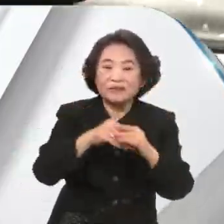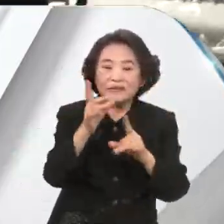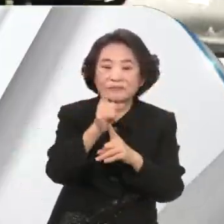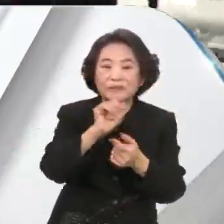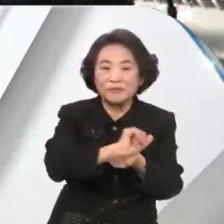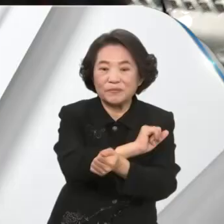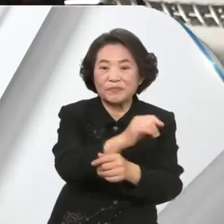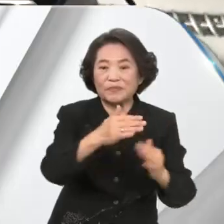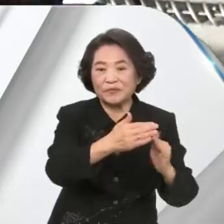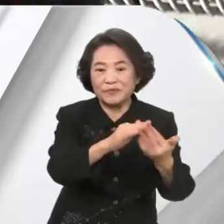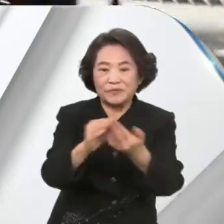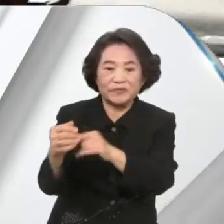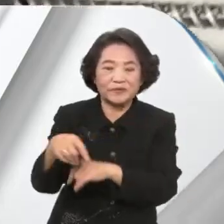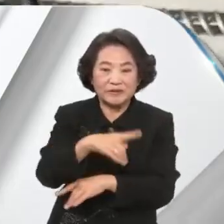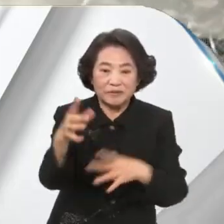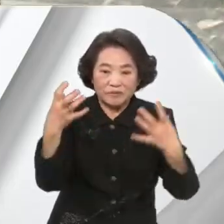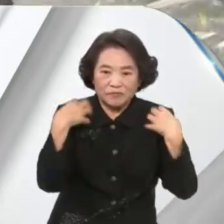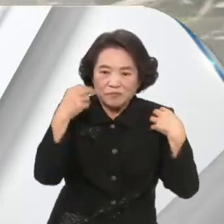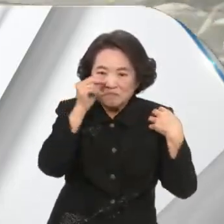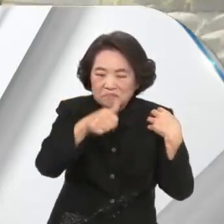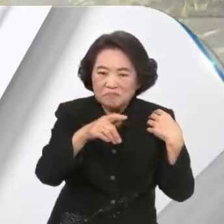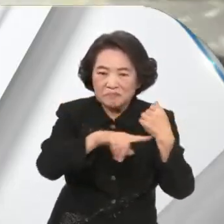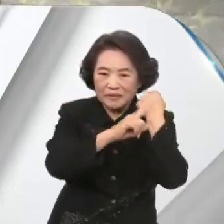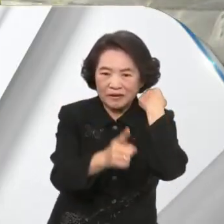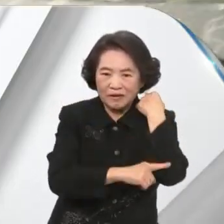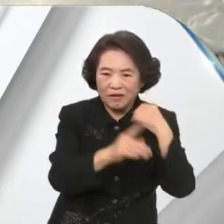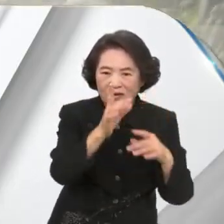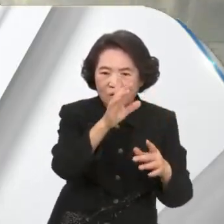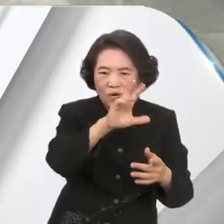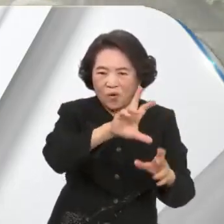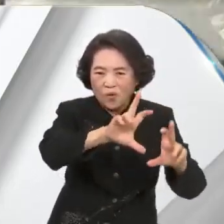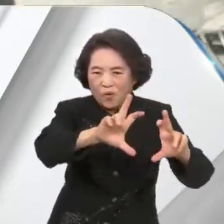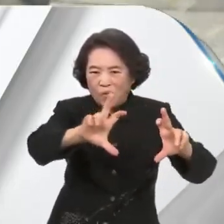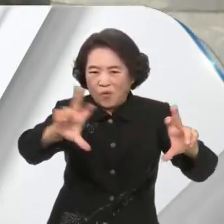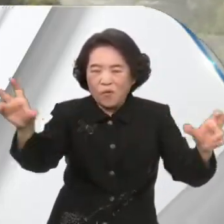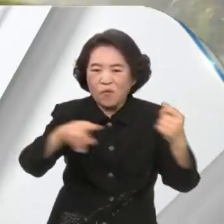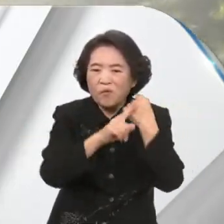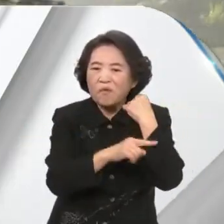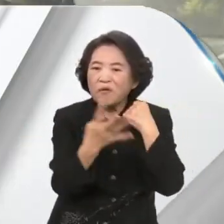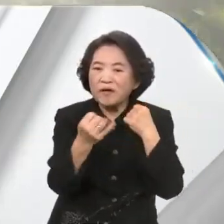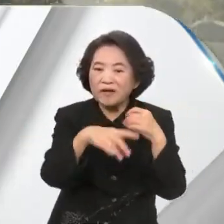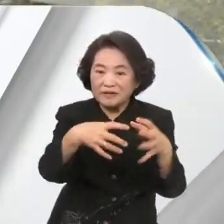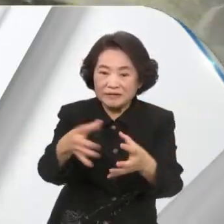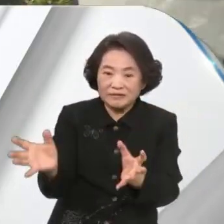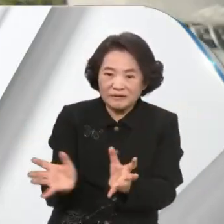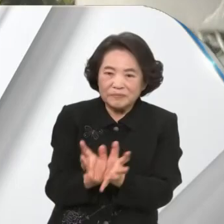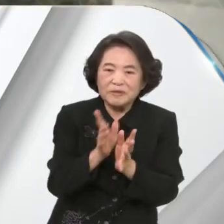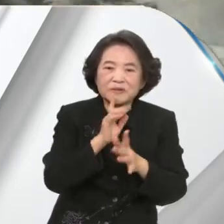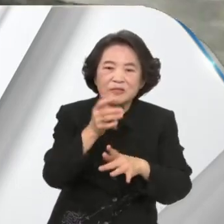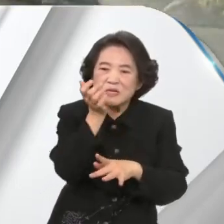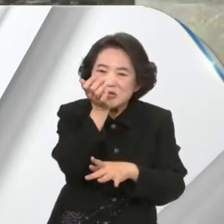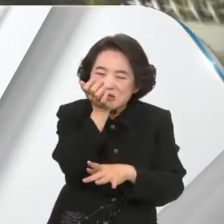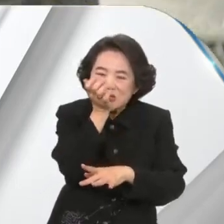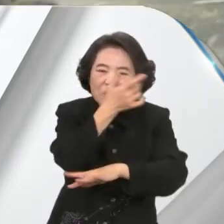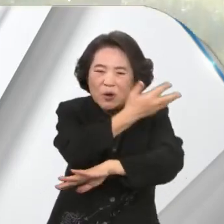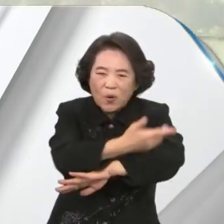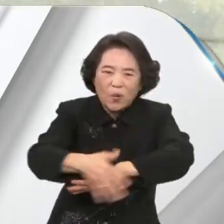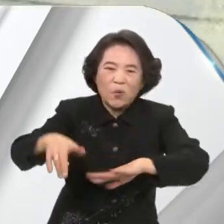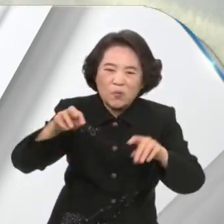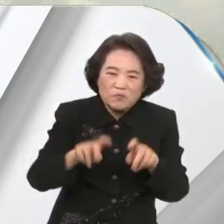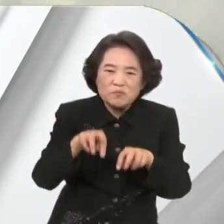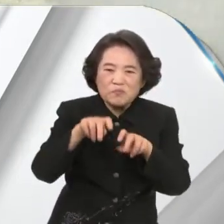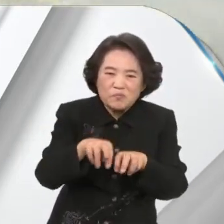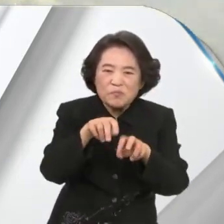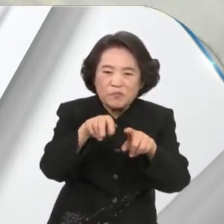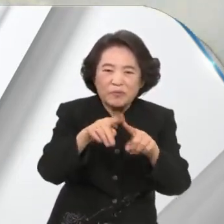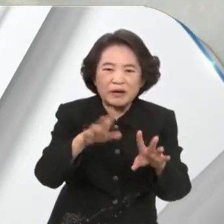究任务过几天，还会测量神木酸的有几高位。一条生源向下行过石头泥崖的后巴，轨道